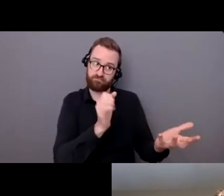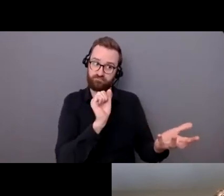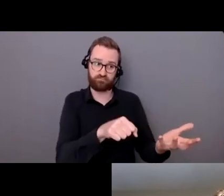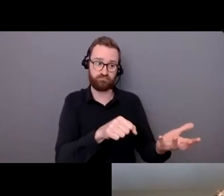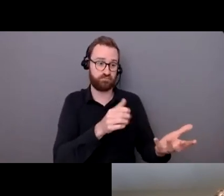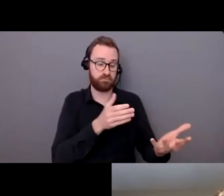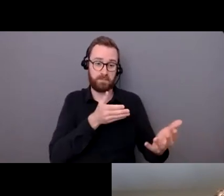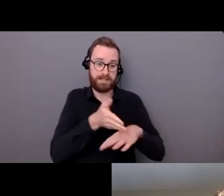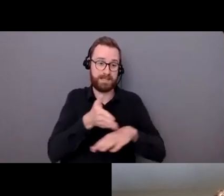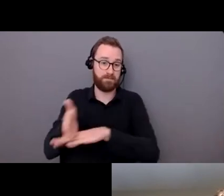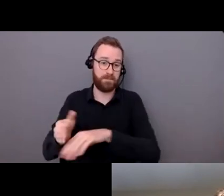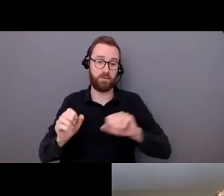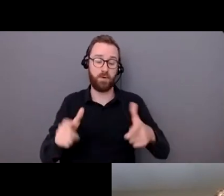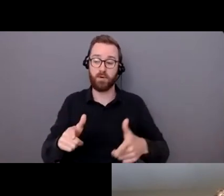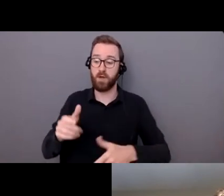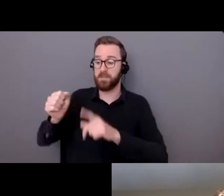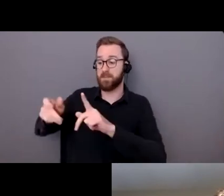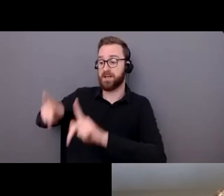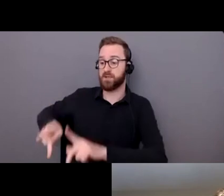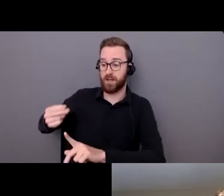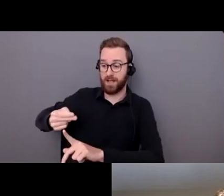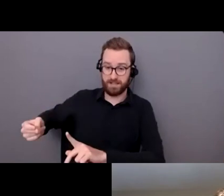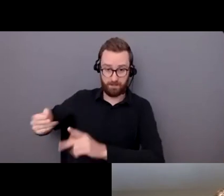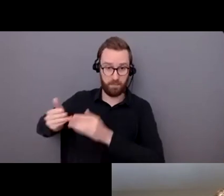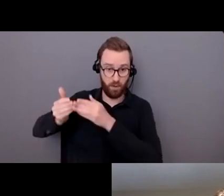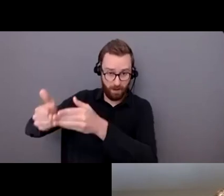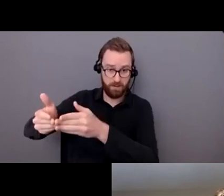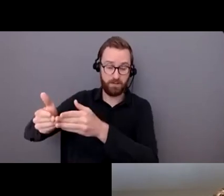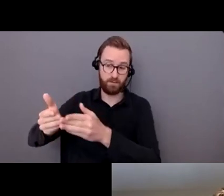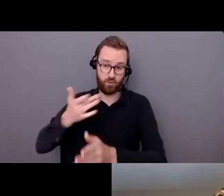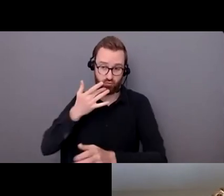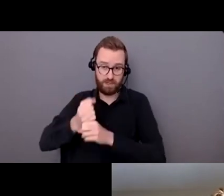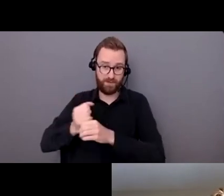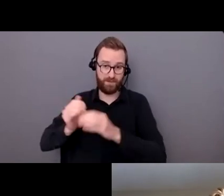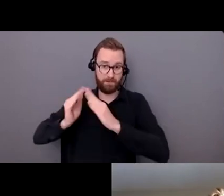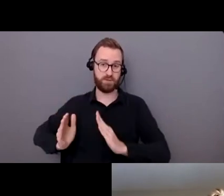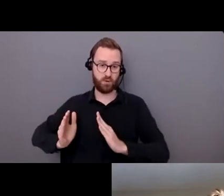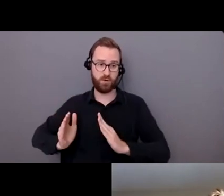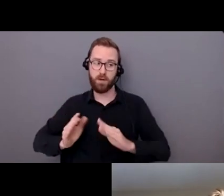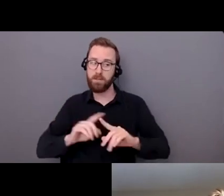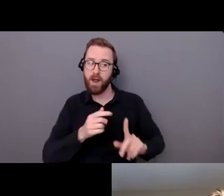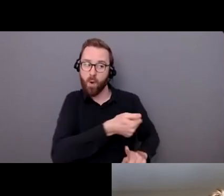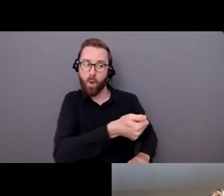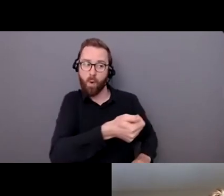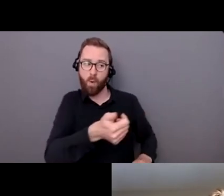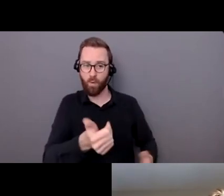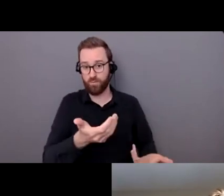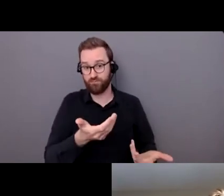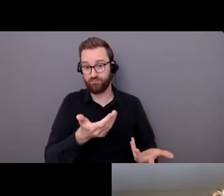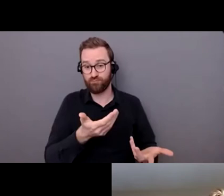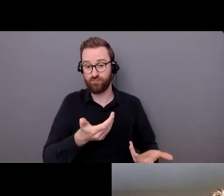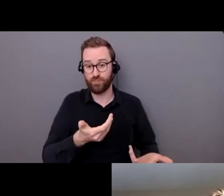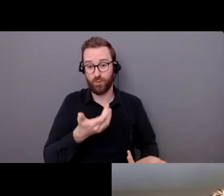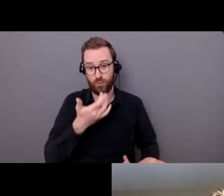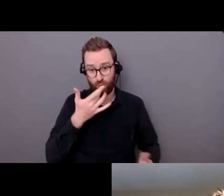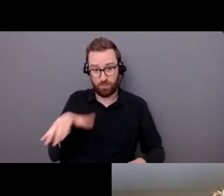la demande peut venir d'une personne en situation de handicap, mais elle peut servir toutes sortes de personnes, en fait. En fait, c'est le principe même